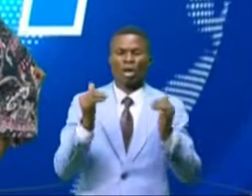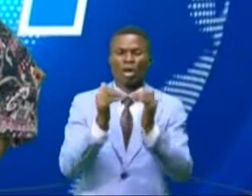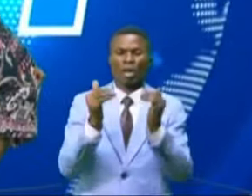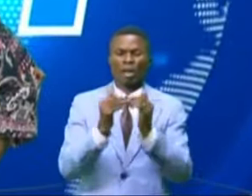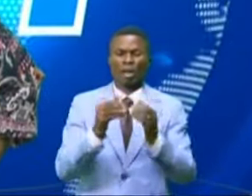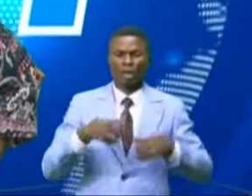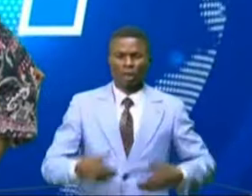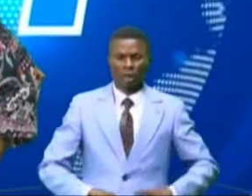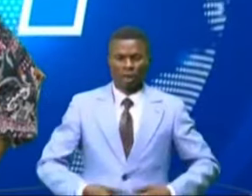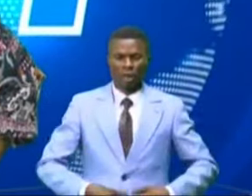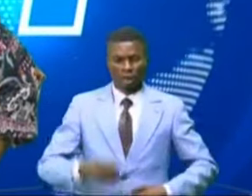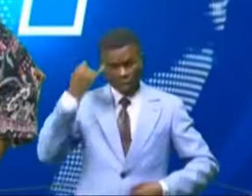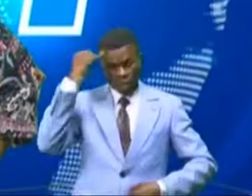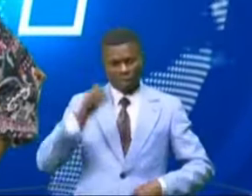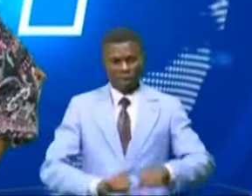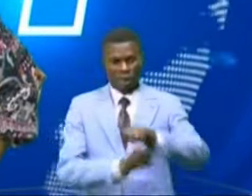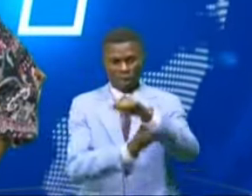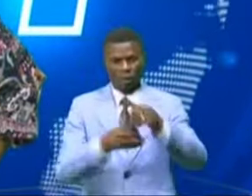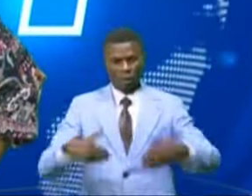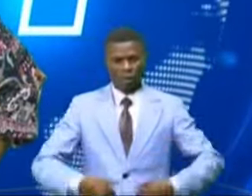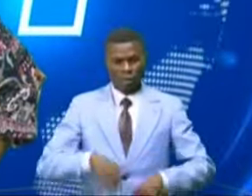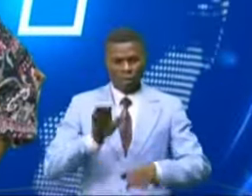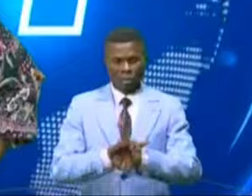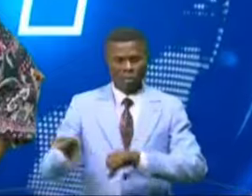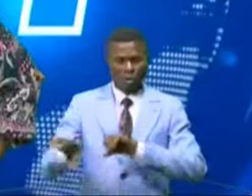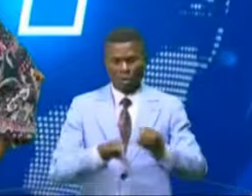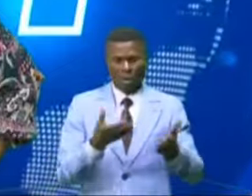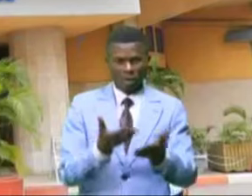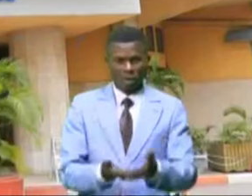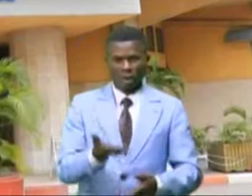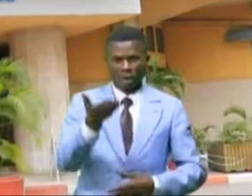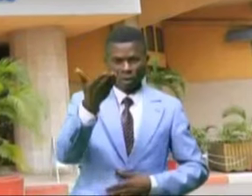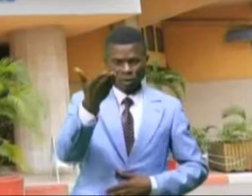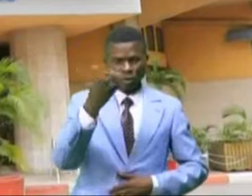de soutenir les jeunes dans différents domaines. Patricia Ong.